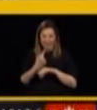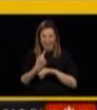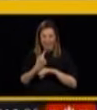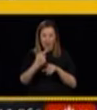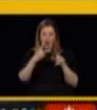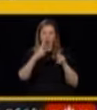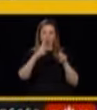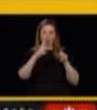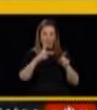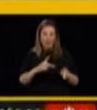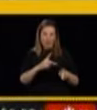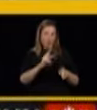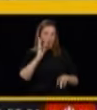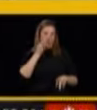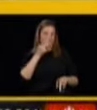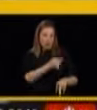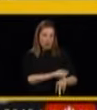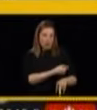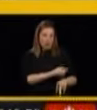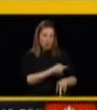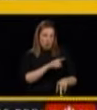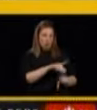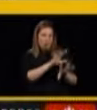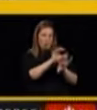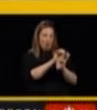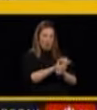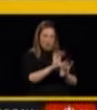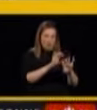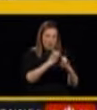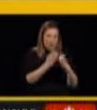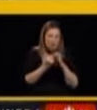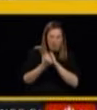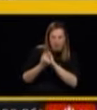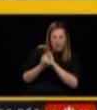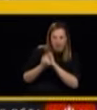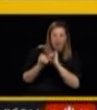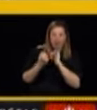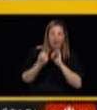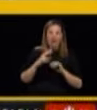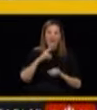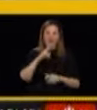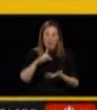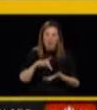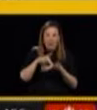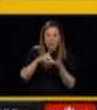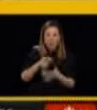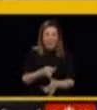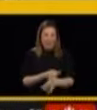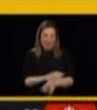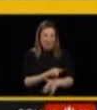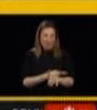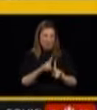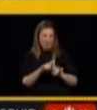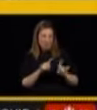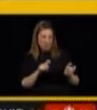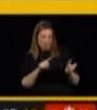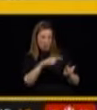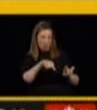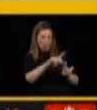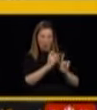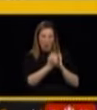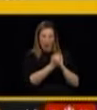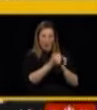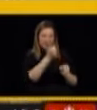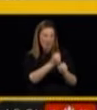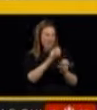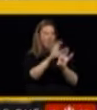faire travailler. Ils ne sont pas habitués. Les infirmières, les préposés aussi, tout ce beau monde-là n'est pas habitué de travailler ensemble.